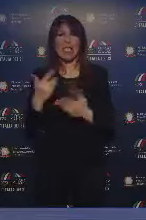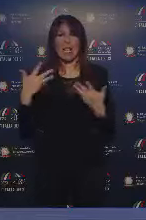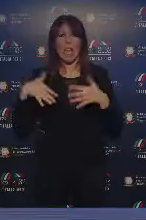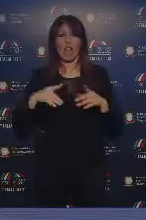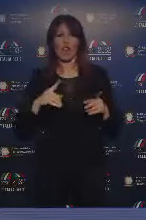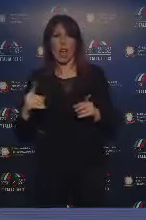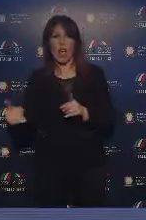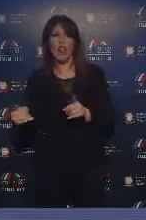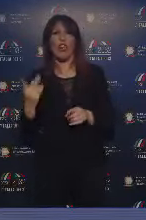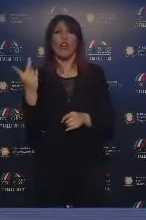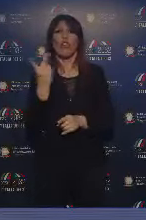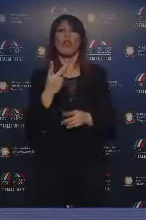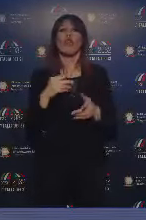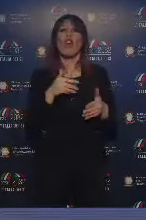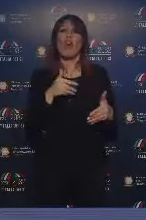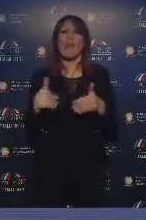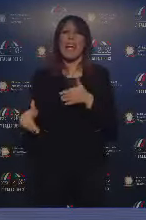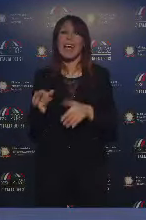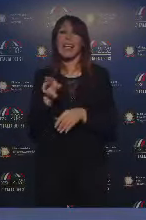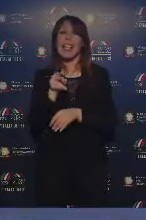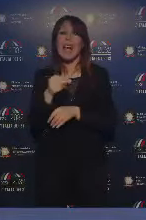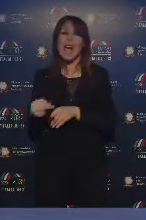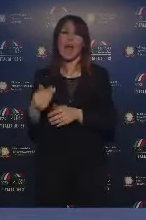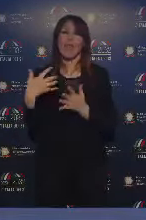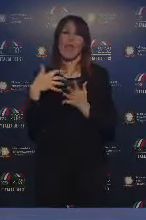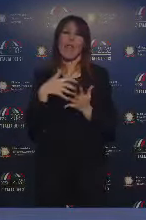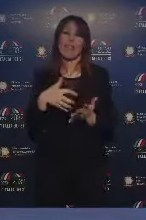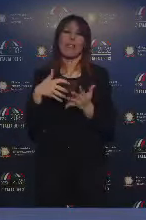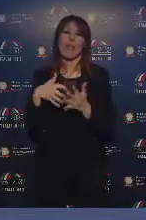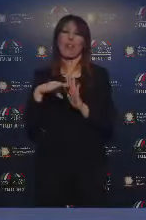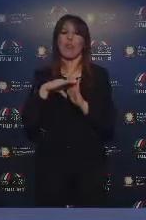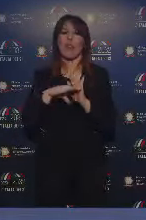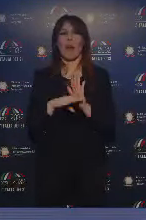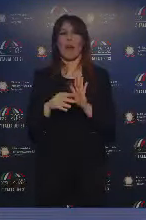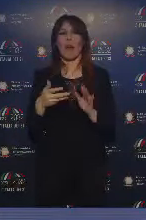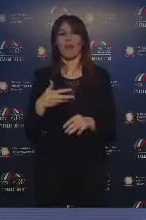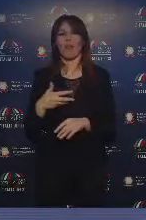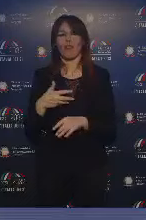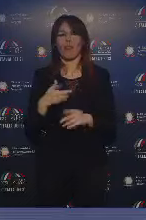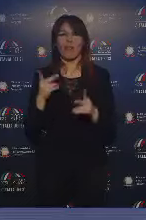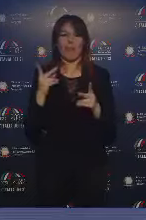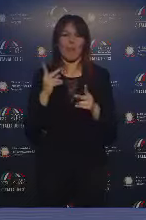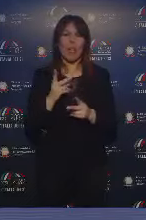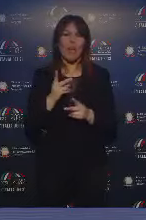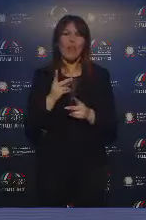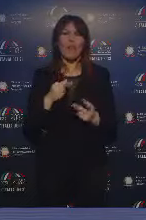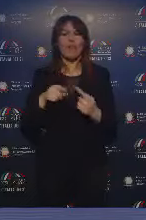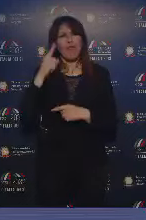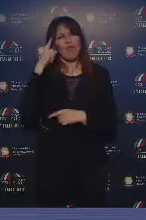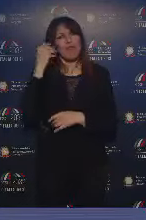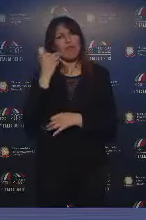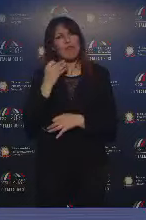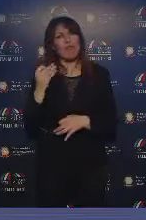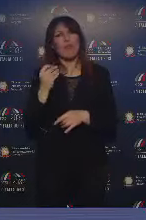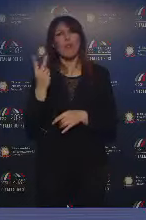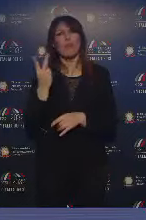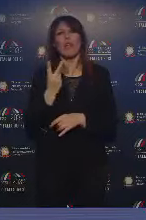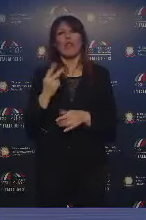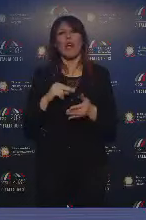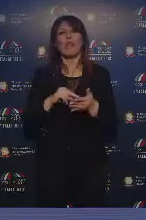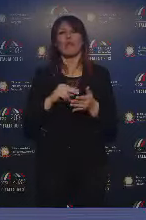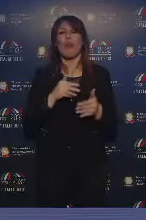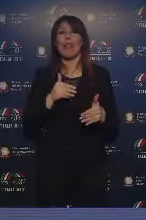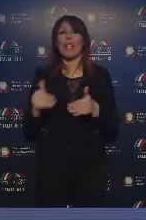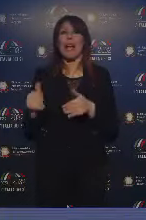200 miliardi di euro di investimenti programmati È chiaro che se riusciamo a investire bene 200 miliardi di euro